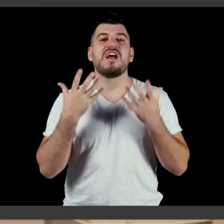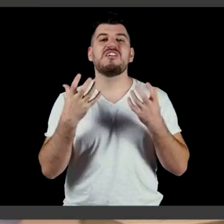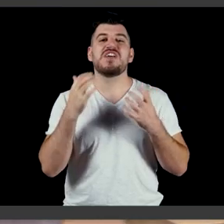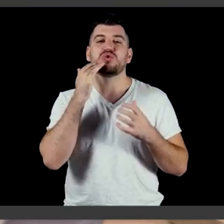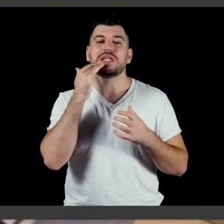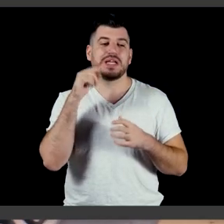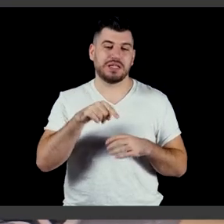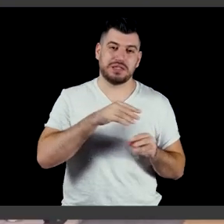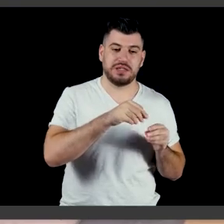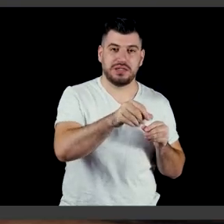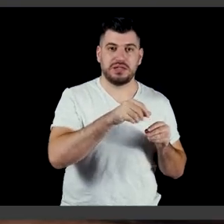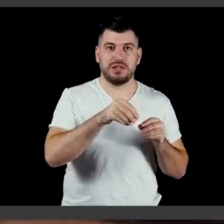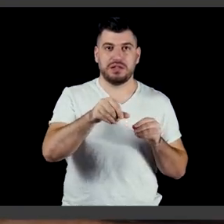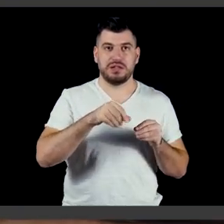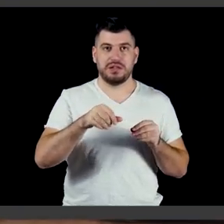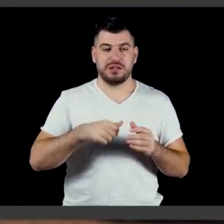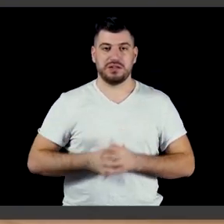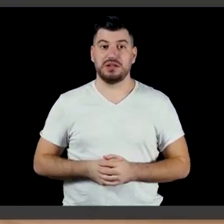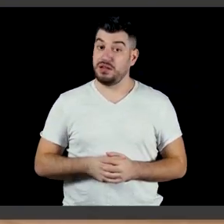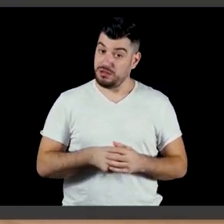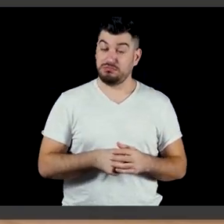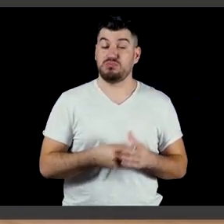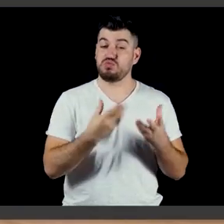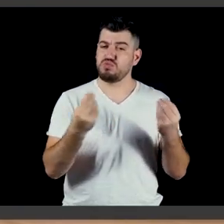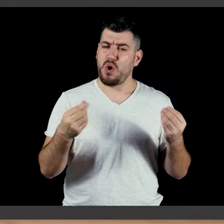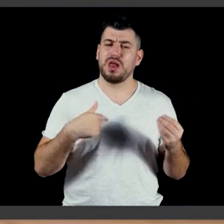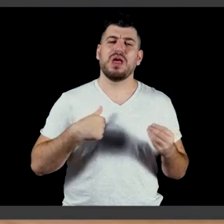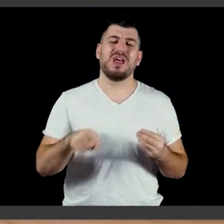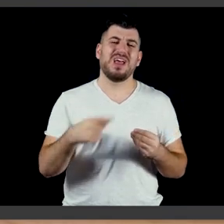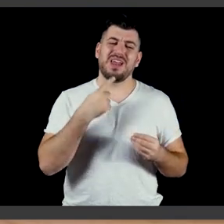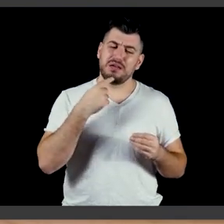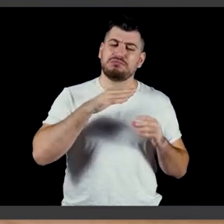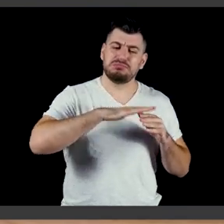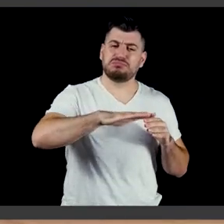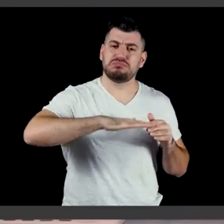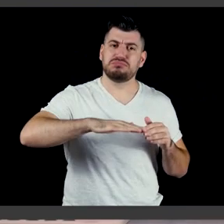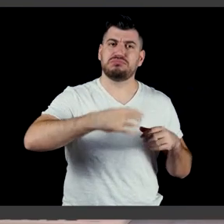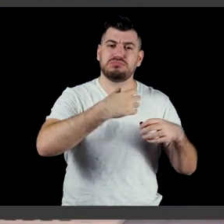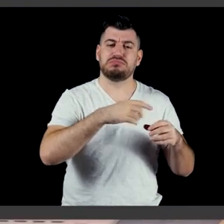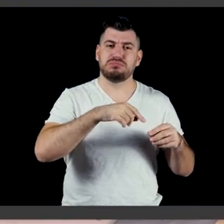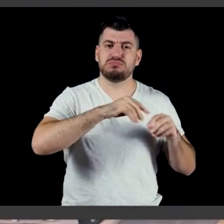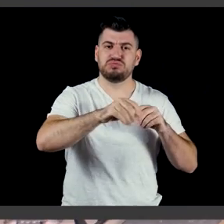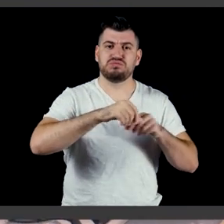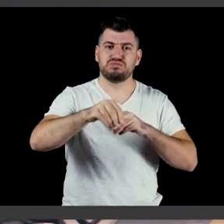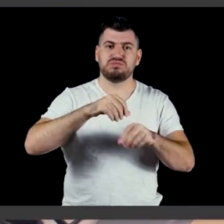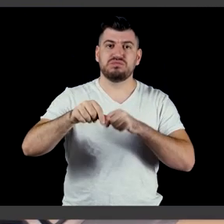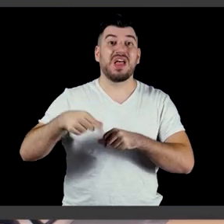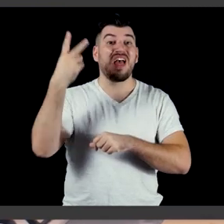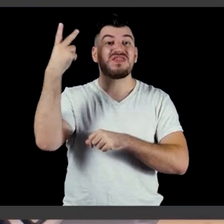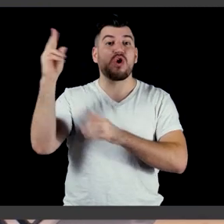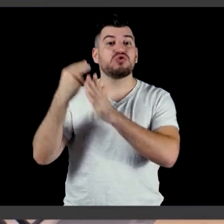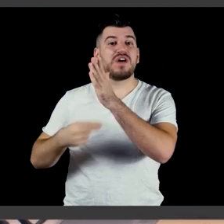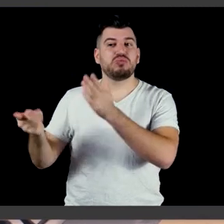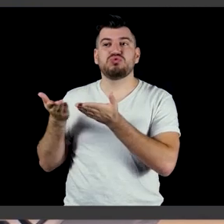Φρέσκο τυράκι από πάνω. Εγώ βάζω τυράκι μπόλικο και δεν το λυπάμαι. Και ο φίλος μου είναι προθανατωμένος στους 200 βαθμούς.